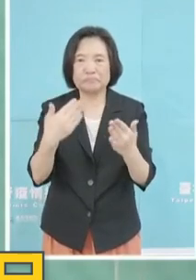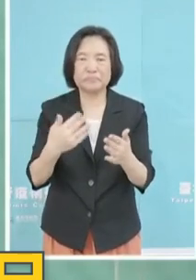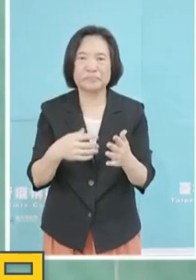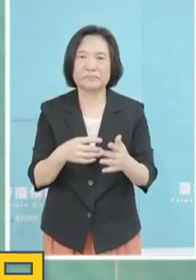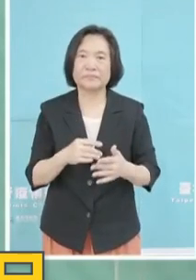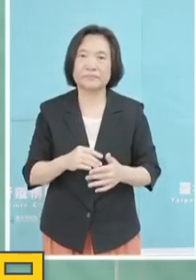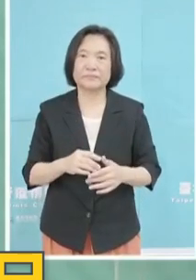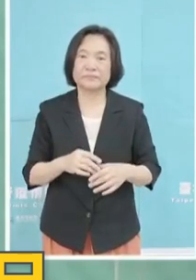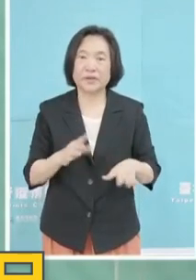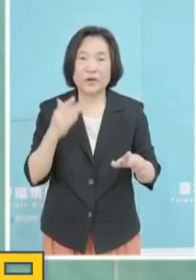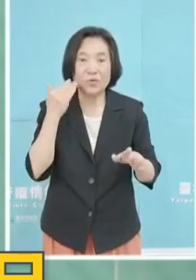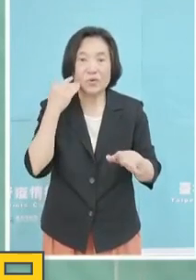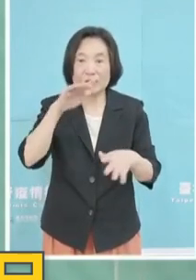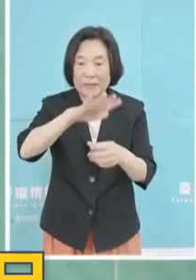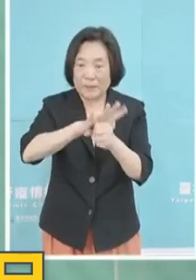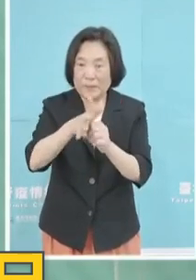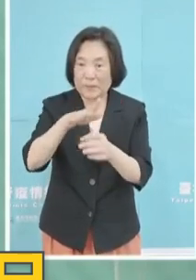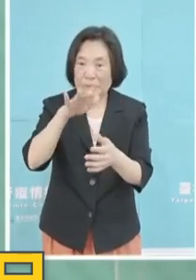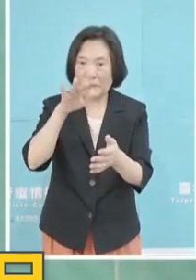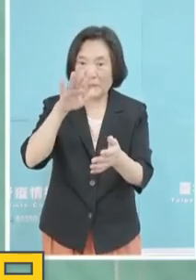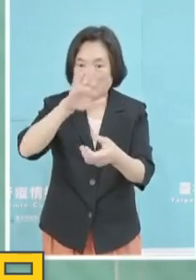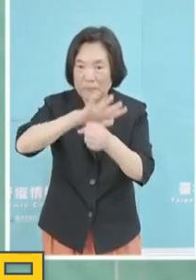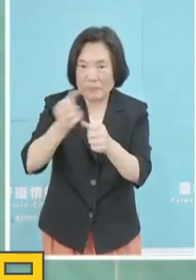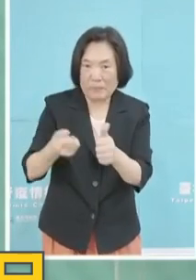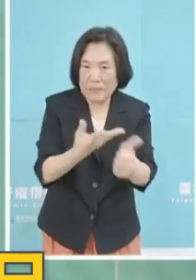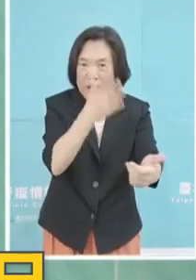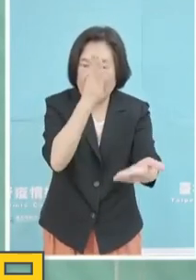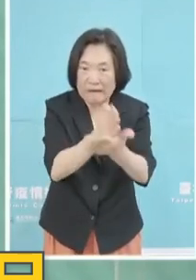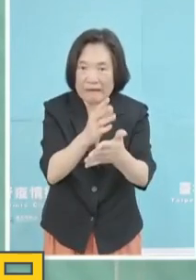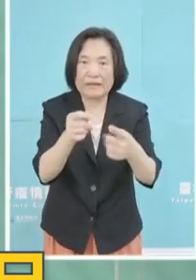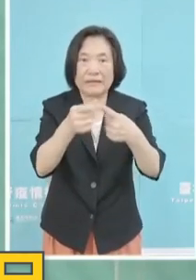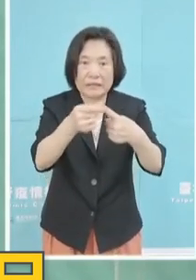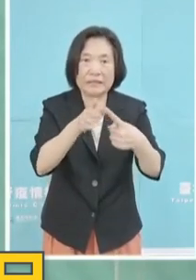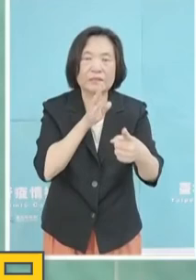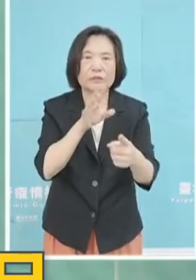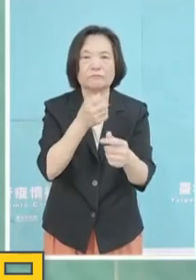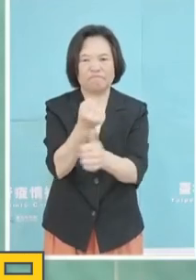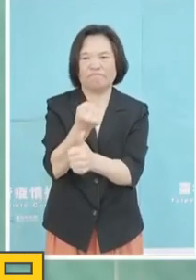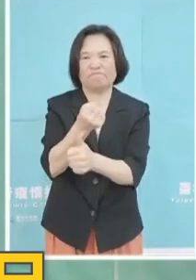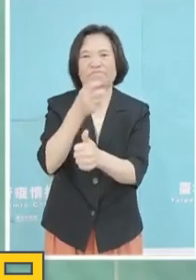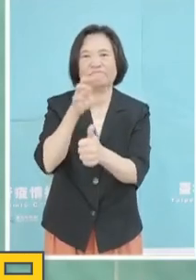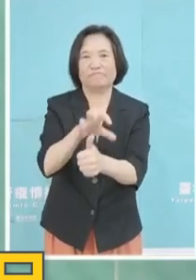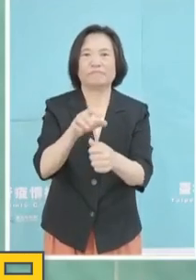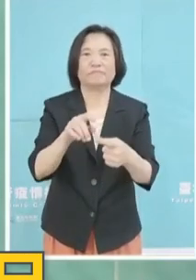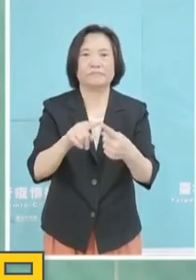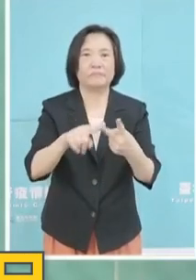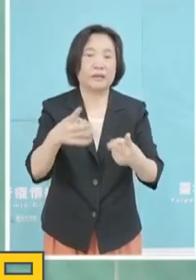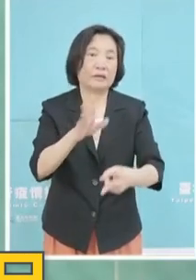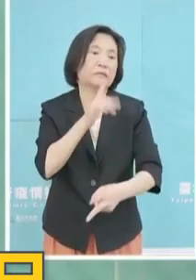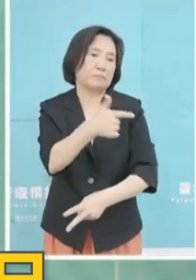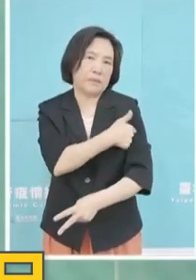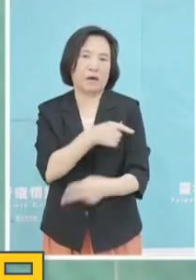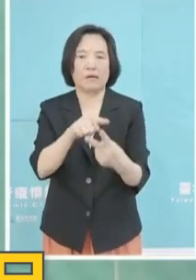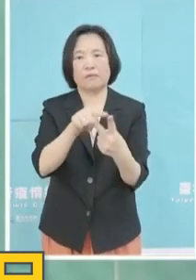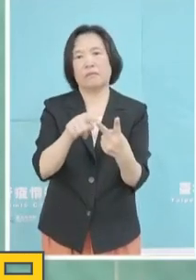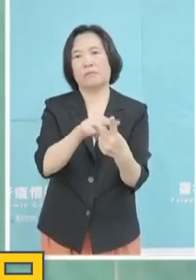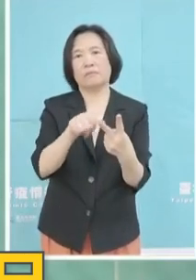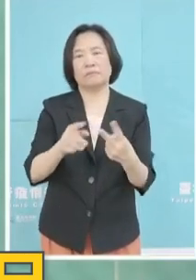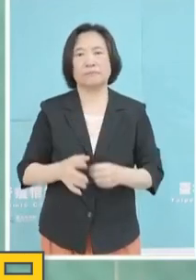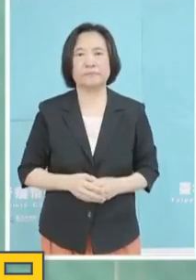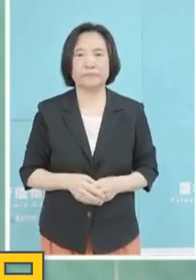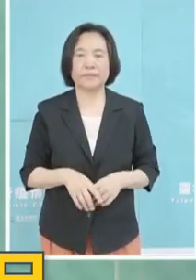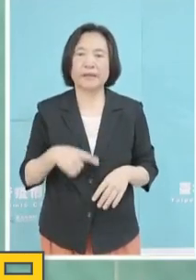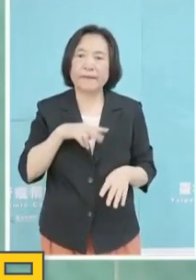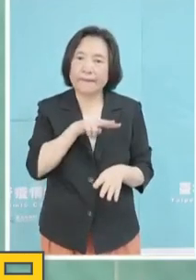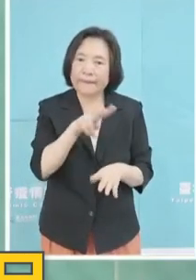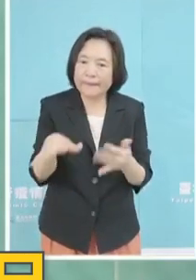处理防止疫情的扩散，有两个方法哦，一个工位的手段，一个是打疫苗。那所以应该说，判断